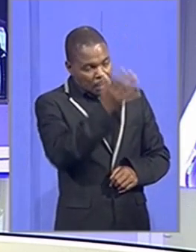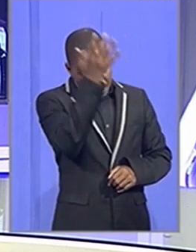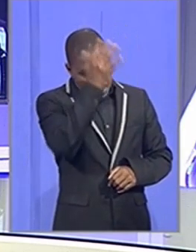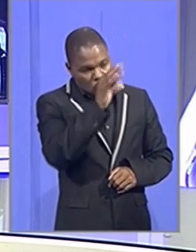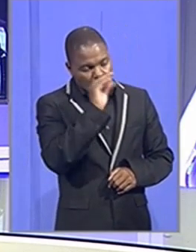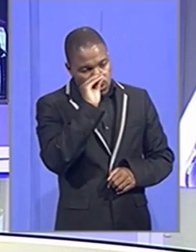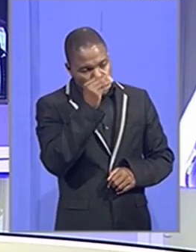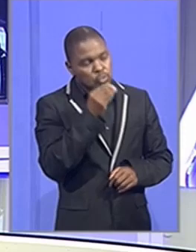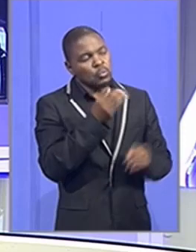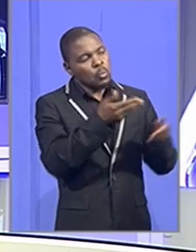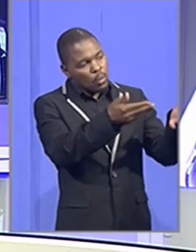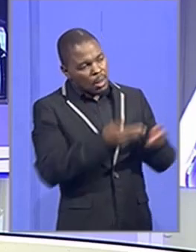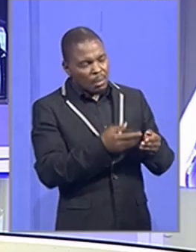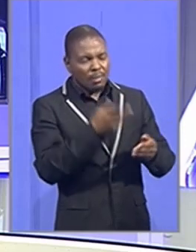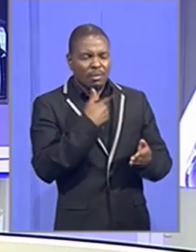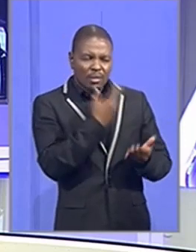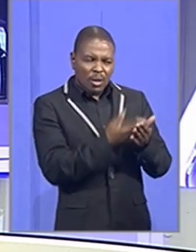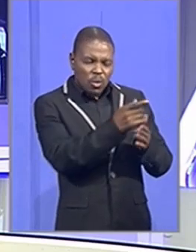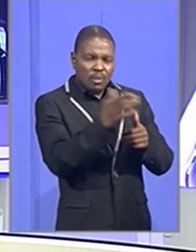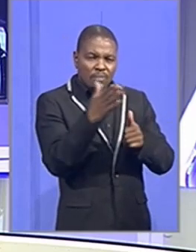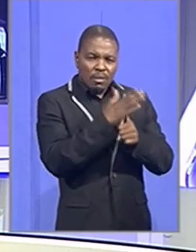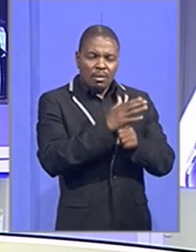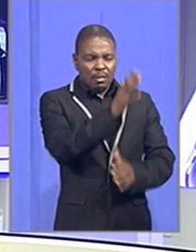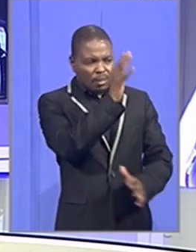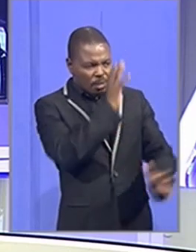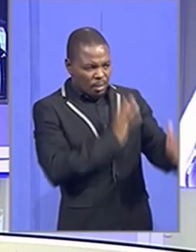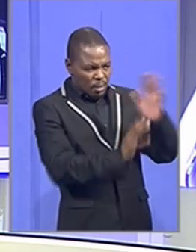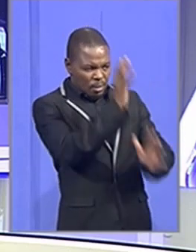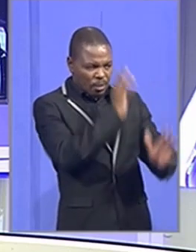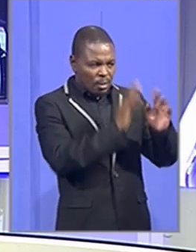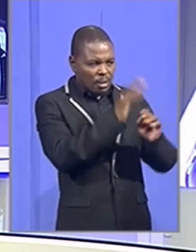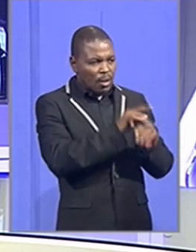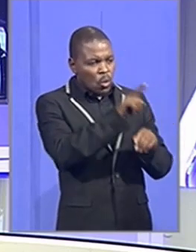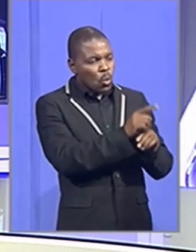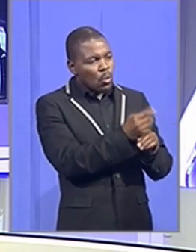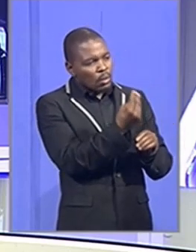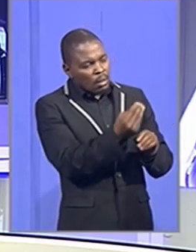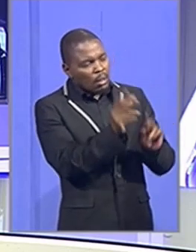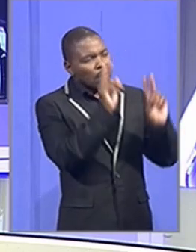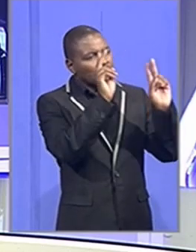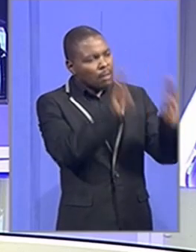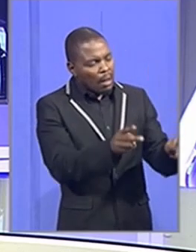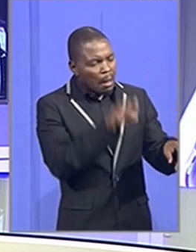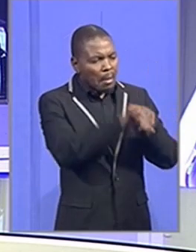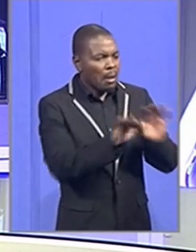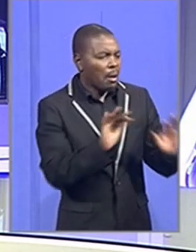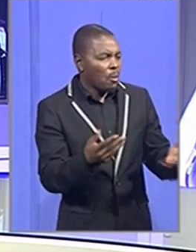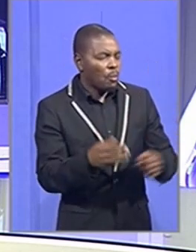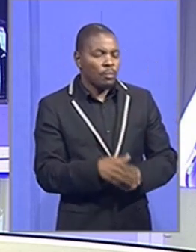sa mathomo re kgopela le re hlalositše ka fao le hwetšago setopo sa ngwana bolena Khomotso.